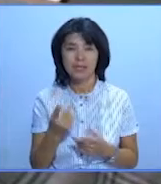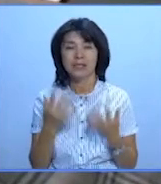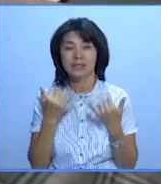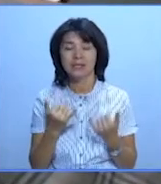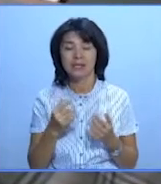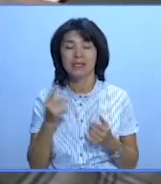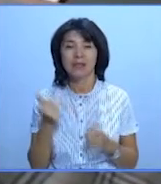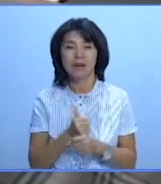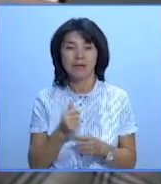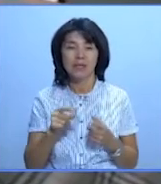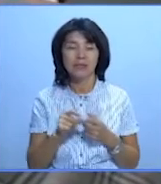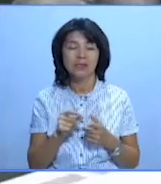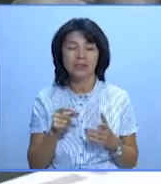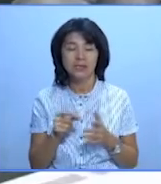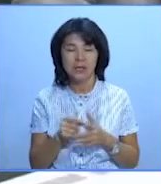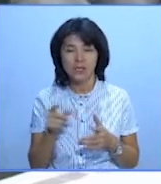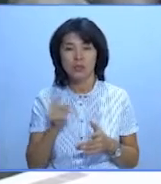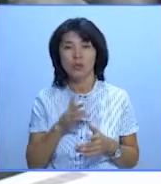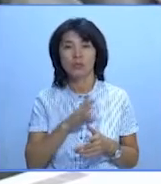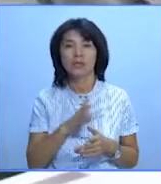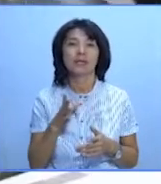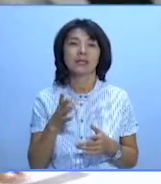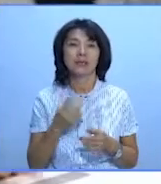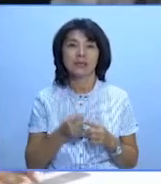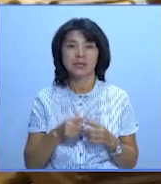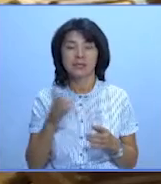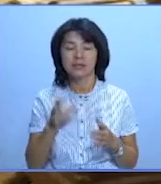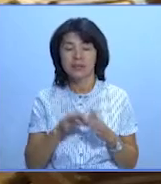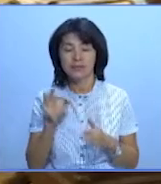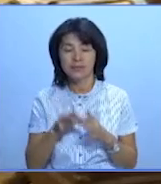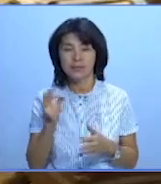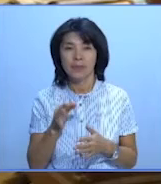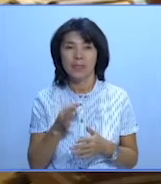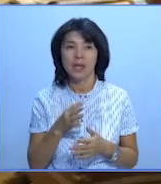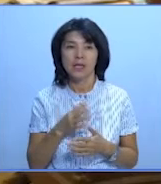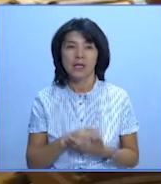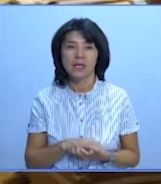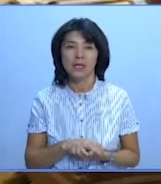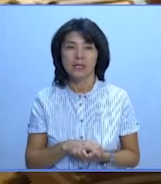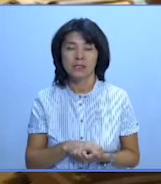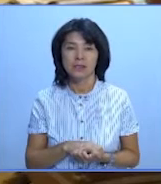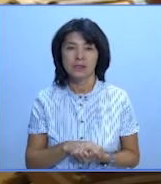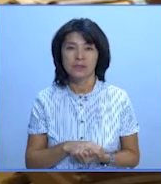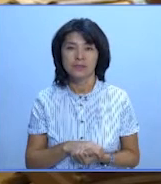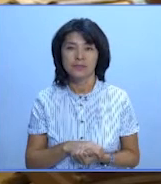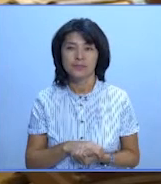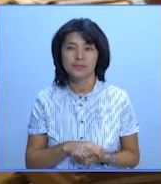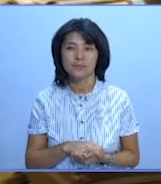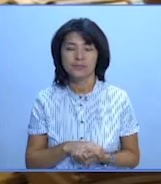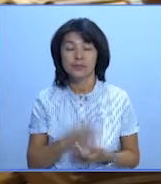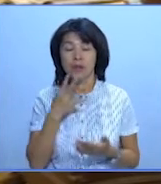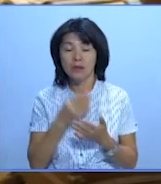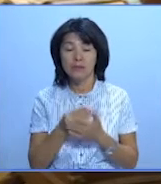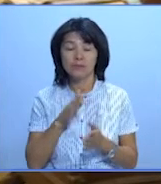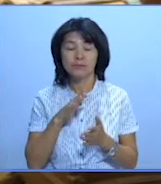мақсат мемлекеттік қолдаудың жоғары деңгейіне ең беделді көшбасшыларды анықтау. В своем выступлении елбасы лидер партии. Партия